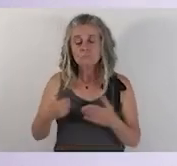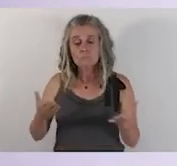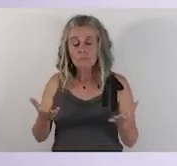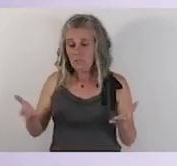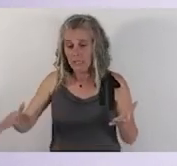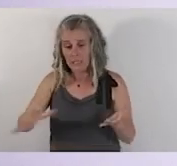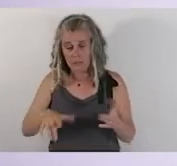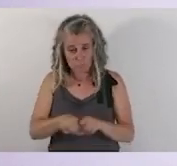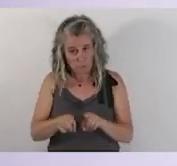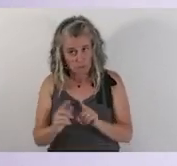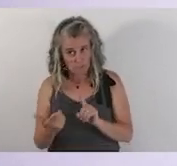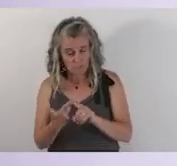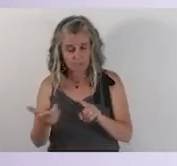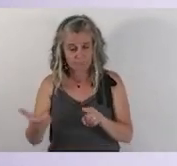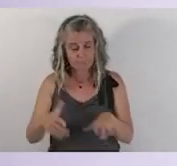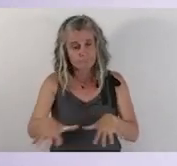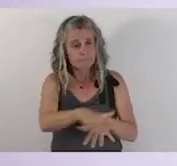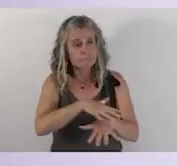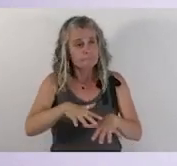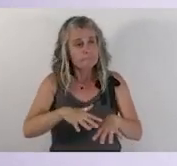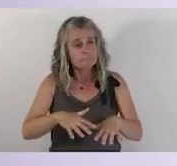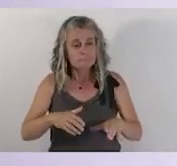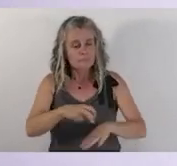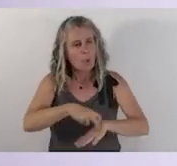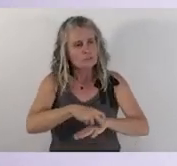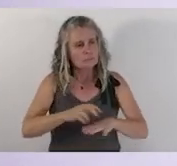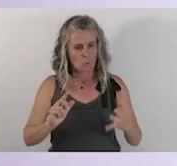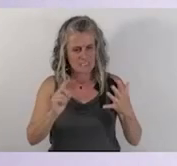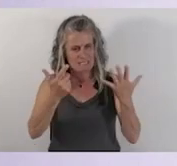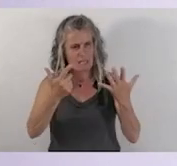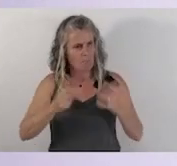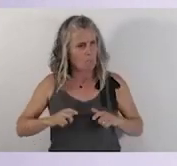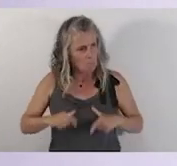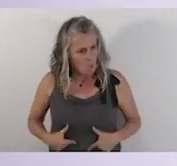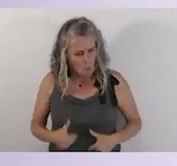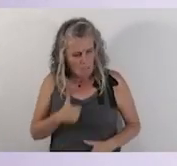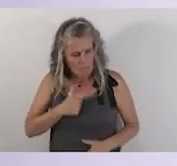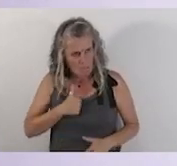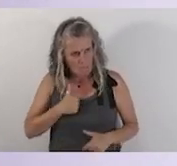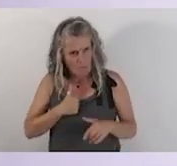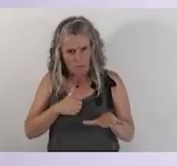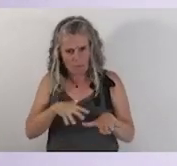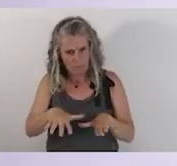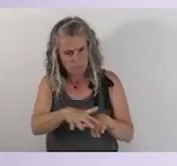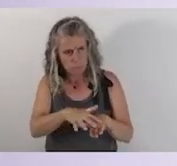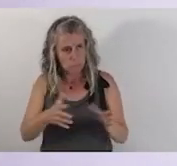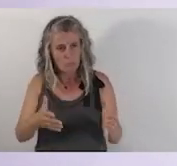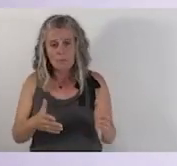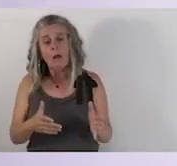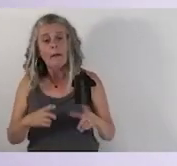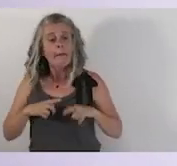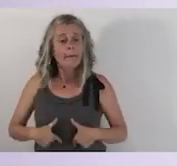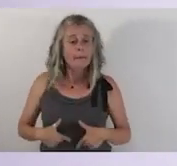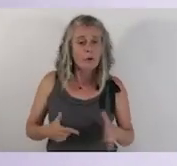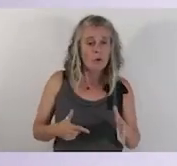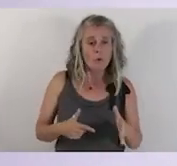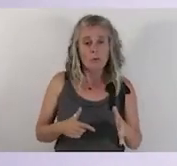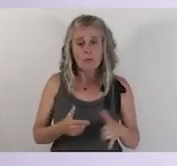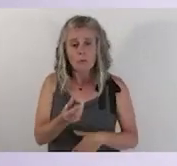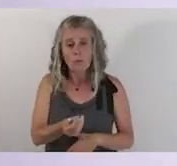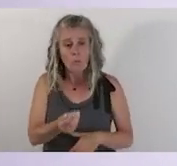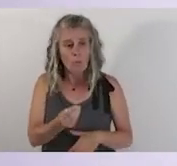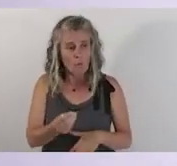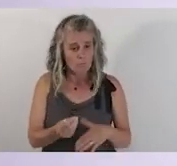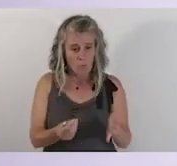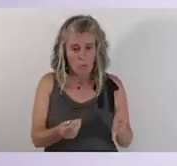sur le 7e. Certes, l'école privée n'est pas sectorisée, elle n'accueille pas que des enfants du 7e sur ses écoles. N'empêche qu'avec